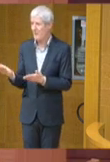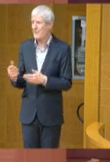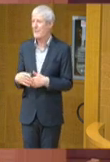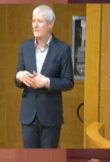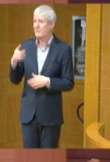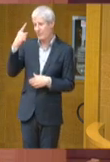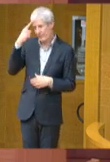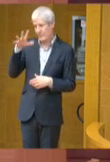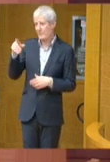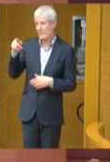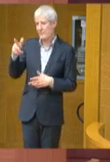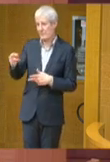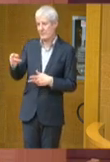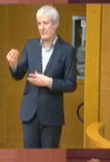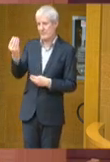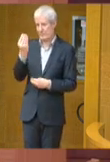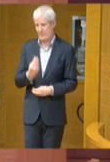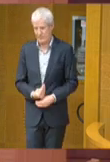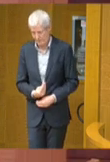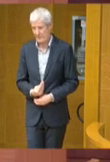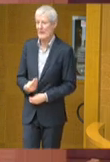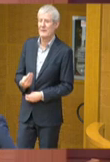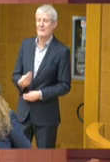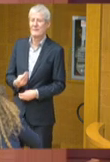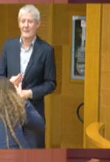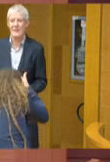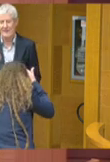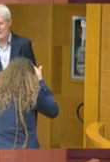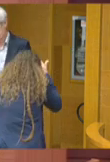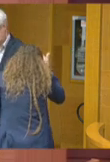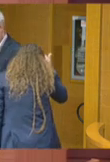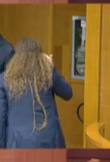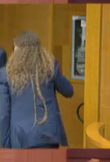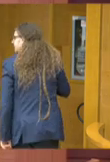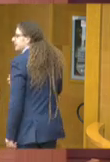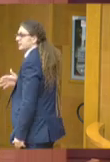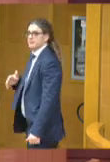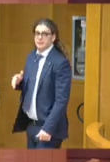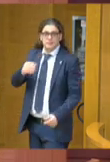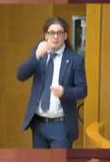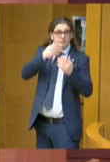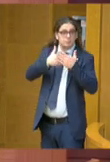si avvicina, esatto, dell'Ente Nazionale Sordi.